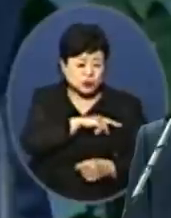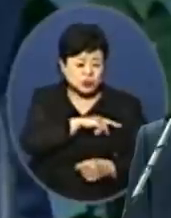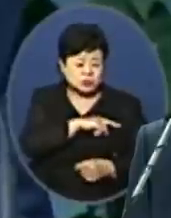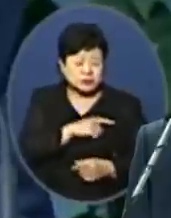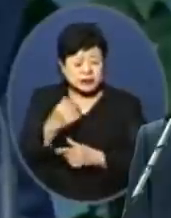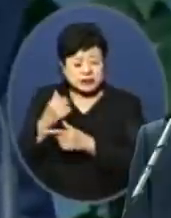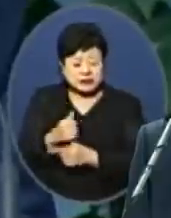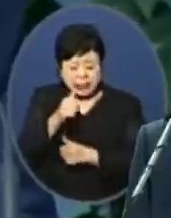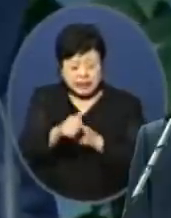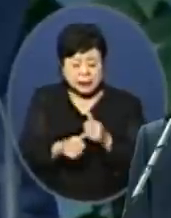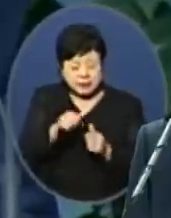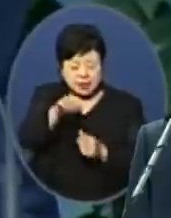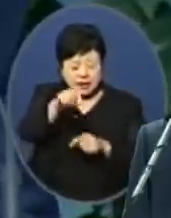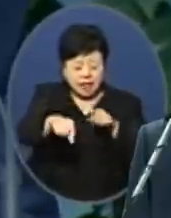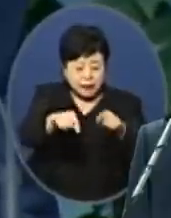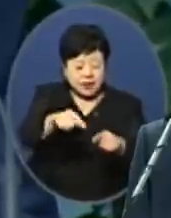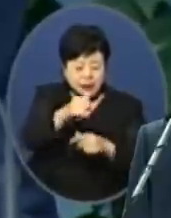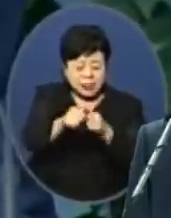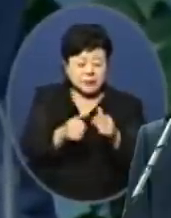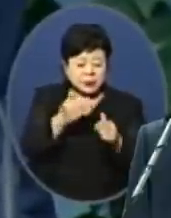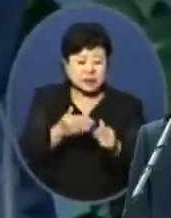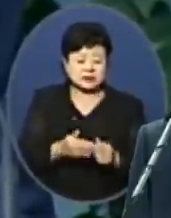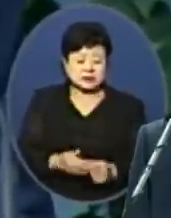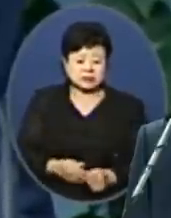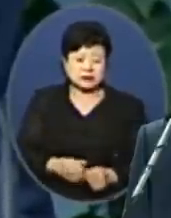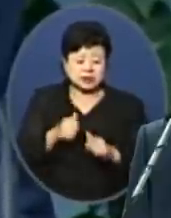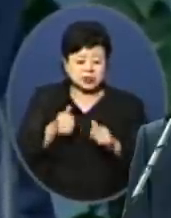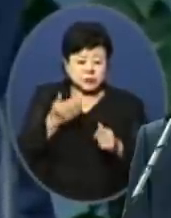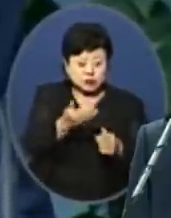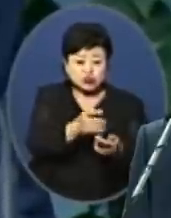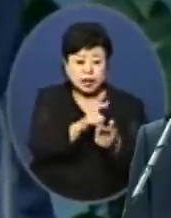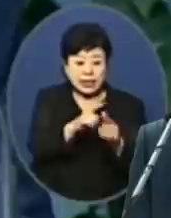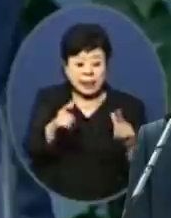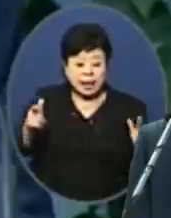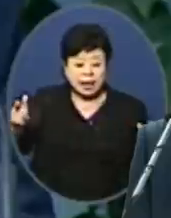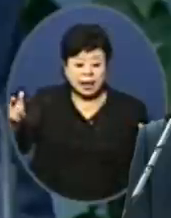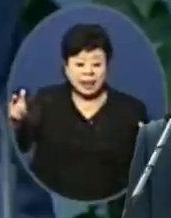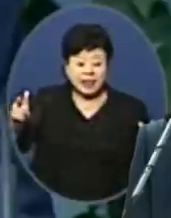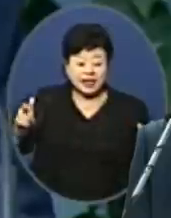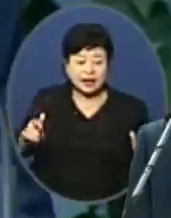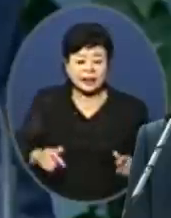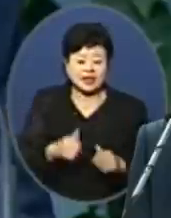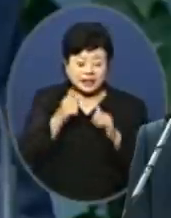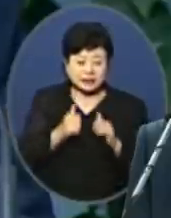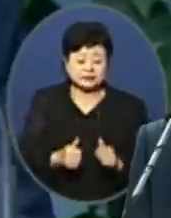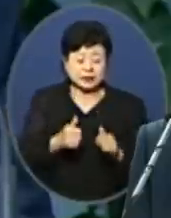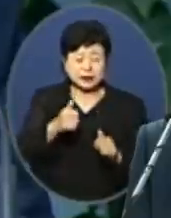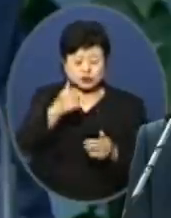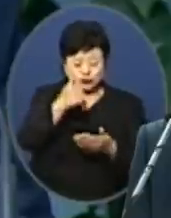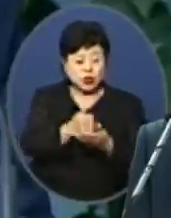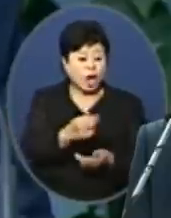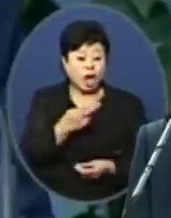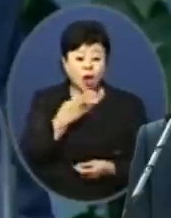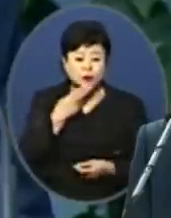의지하고 하나님께 나가면 하나님이 여러분에게 심판을 안 내립니다. 왜냐하면 심판일 죄가 없어요.